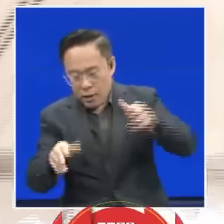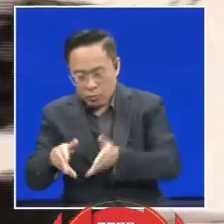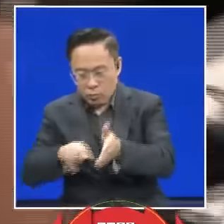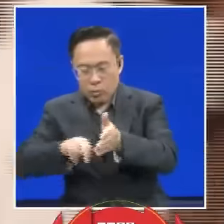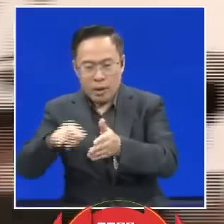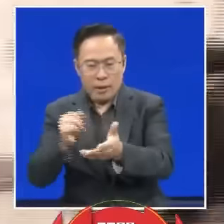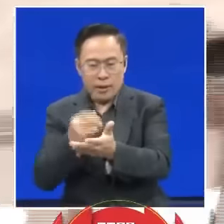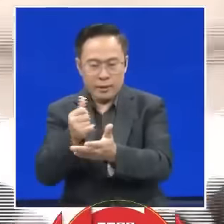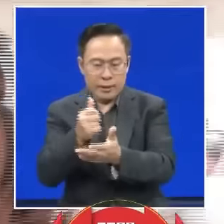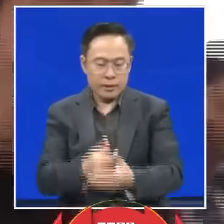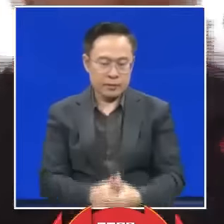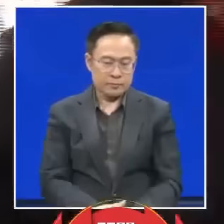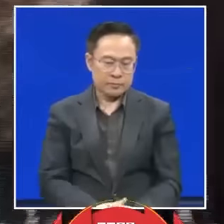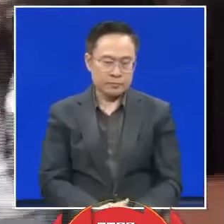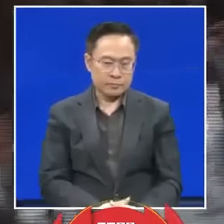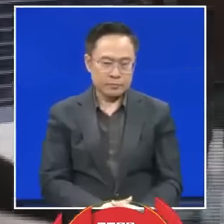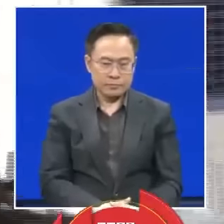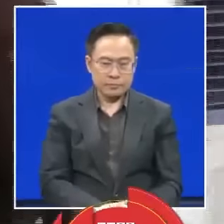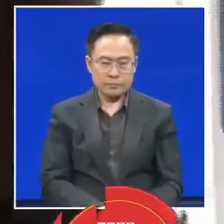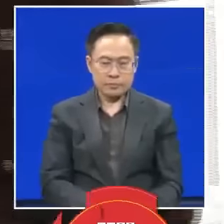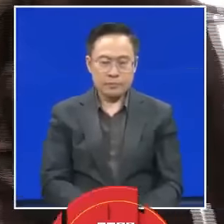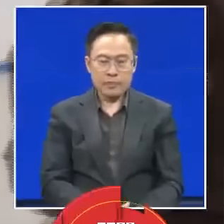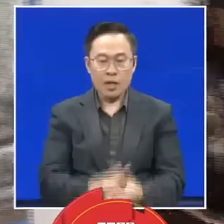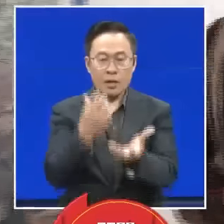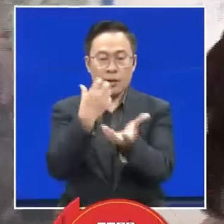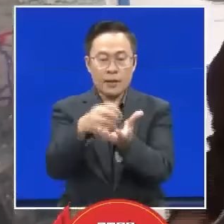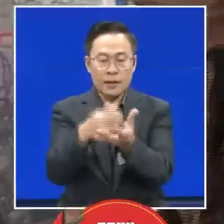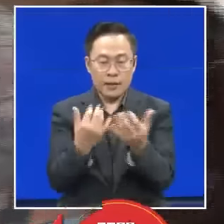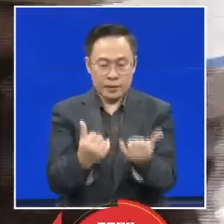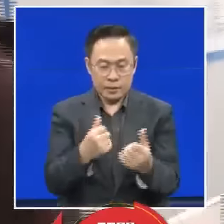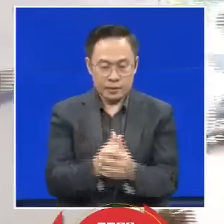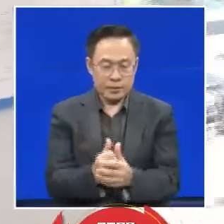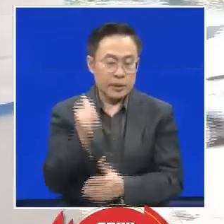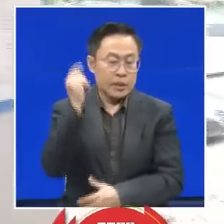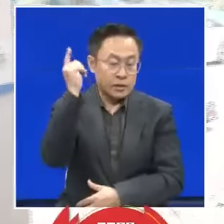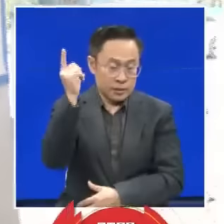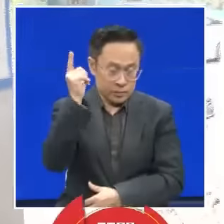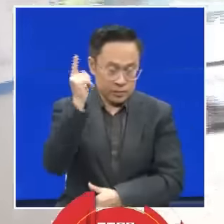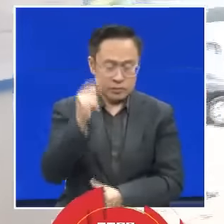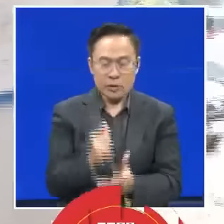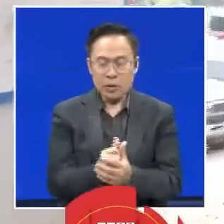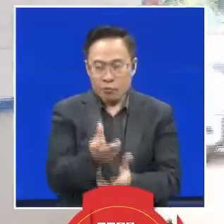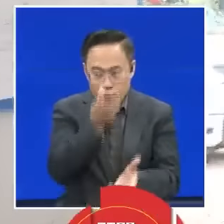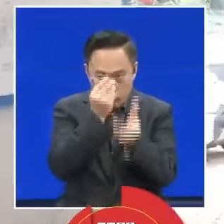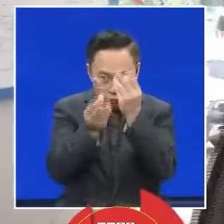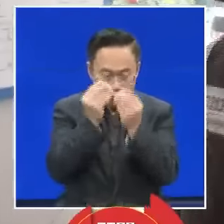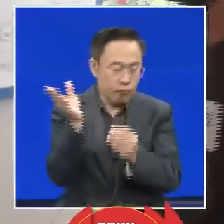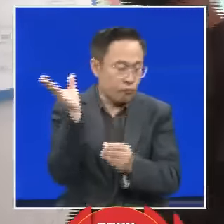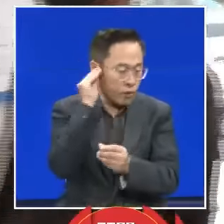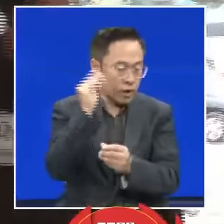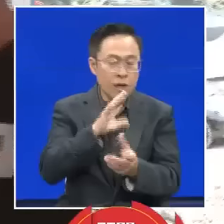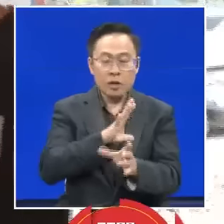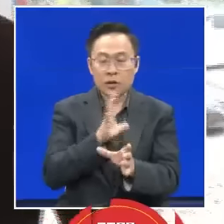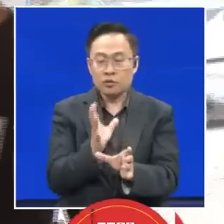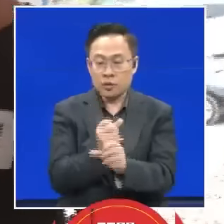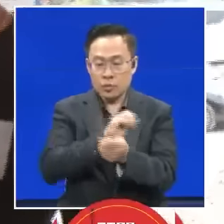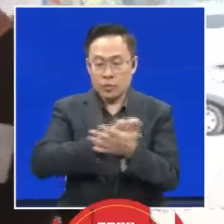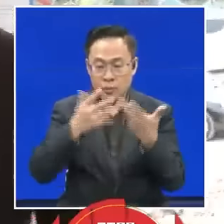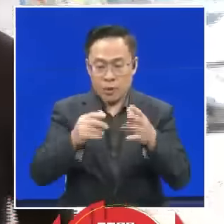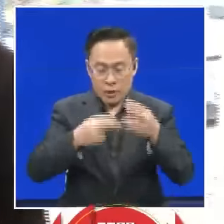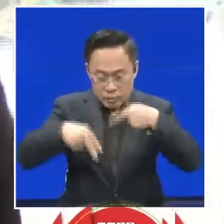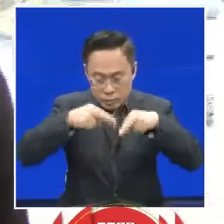ทุนนะครับกับและภายหลังที่นายทักษิณรับฟังการบรรยายสรุปการความคืบหน้าการพัฒนา